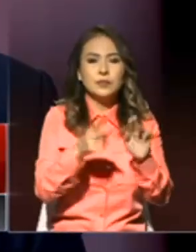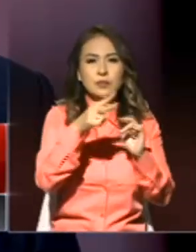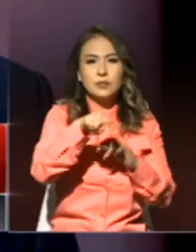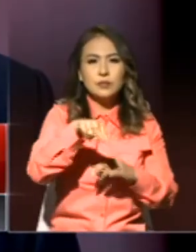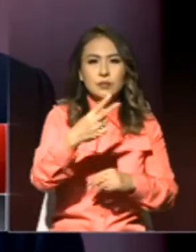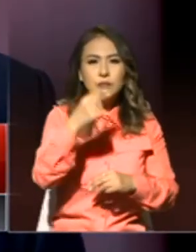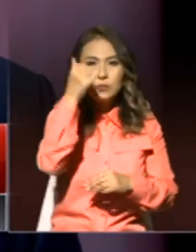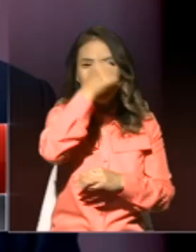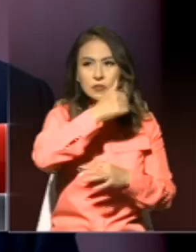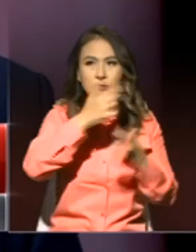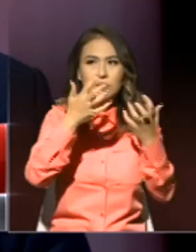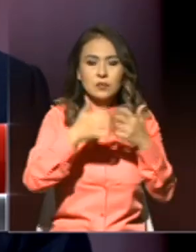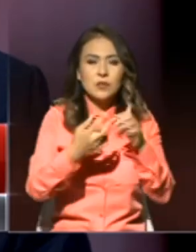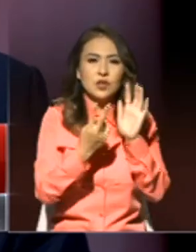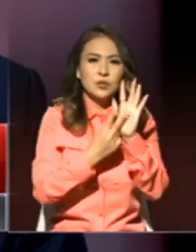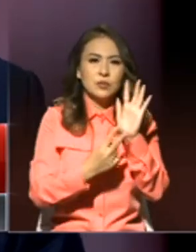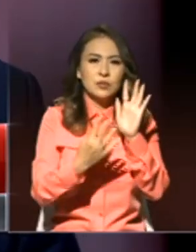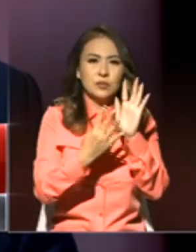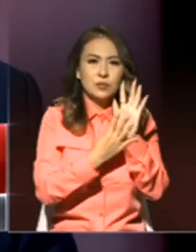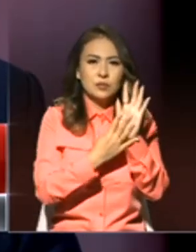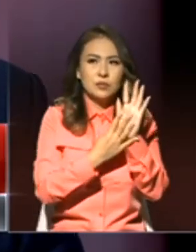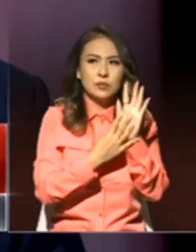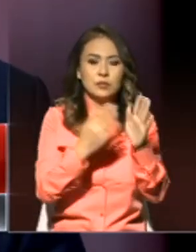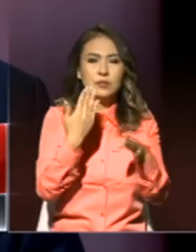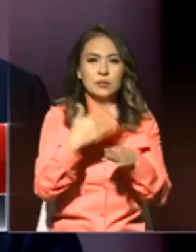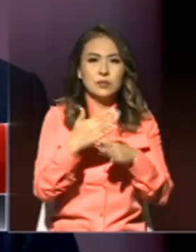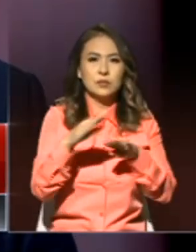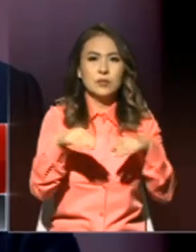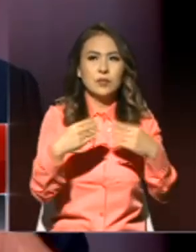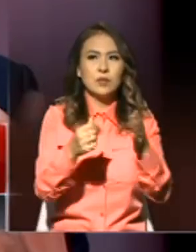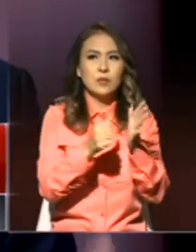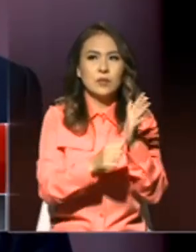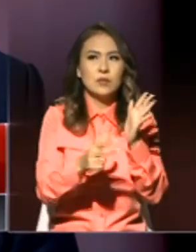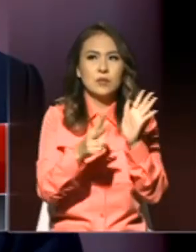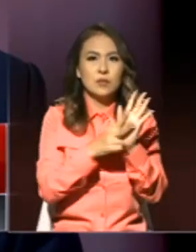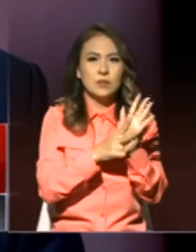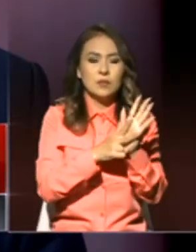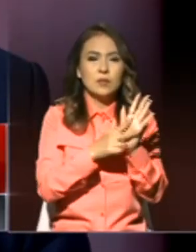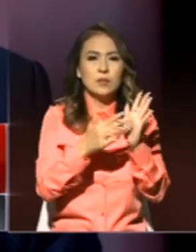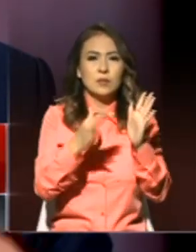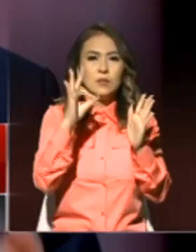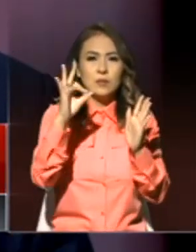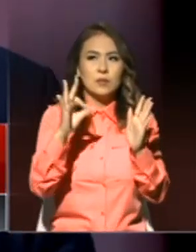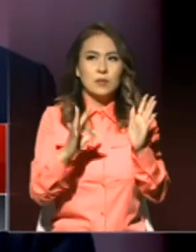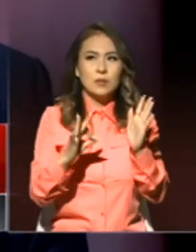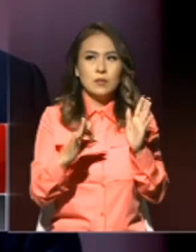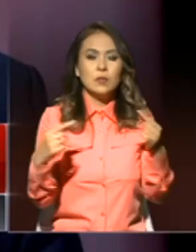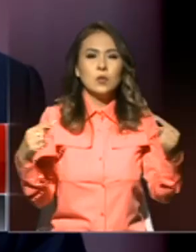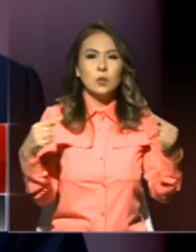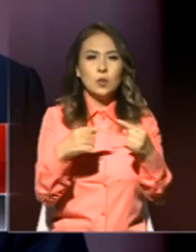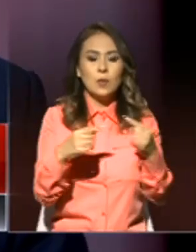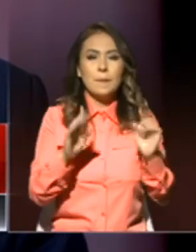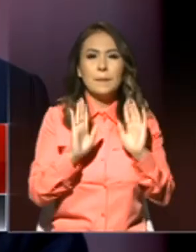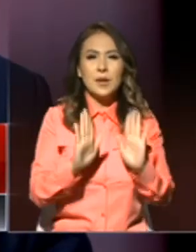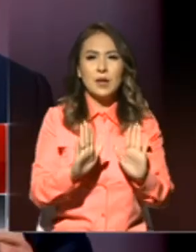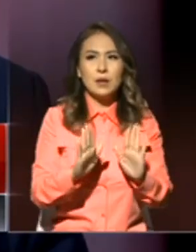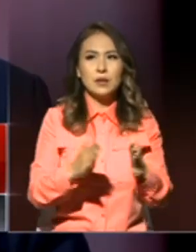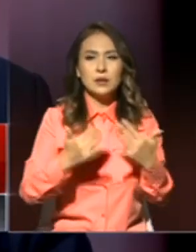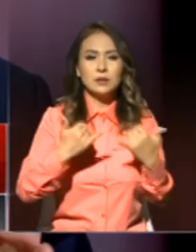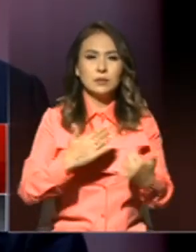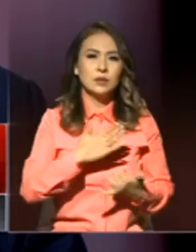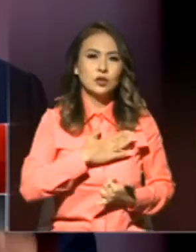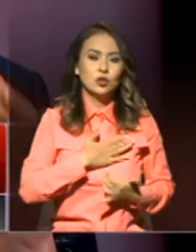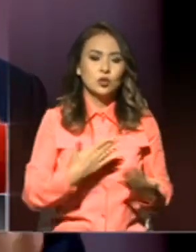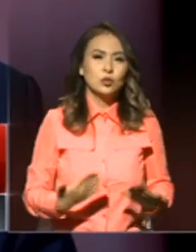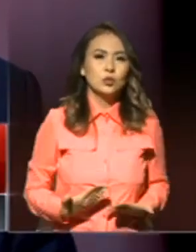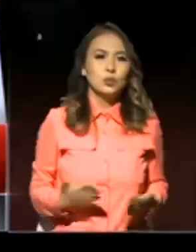жылдың нәтижесі бойынша 79 мың үстінде несие берілсе, соның 68% соның үлесіне тиіп тұр. Ол рас. Бірақ біздің жа